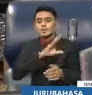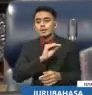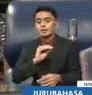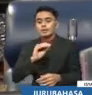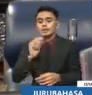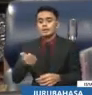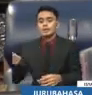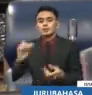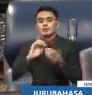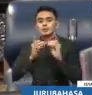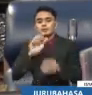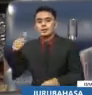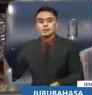lebih pop klasik PT